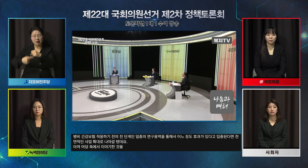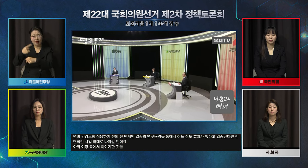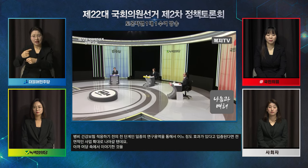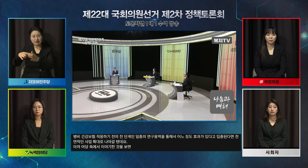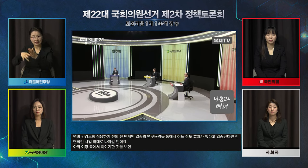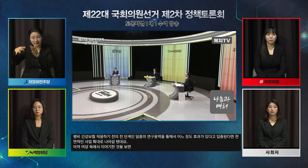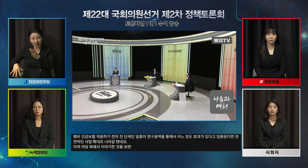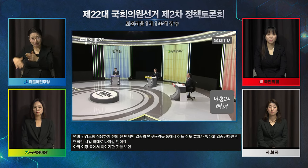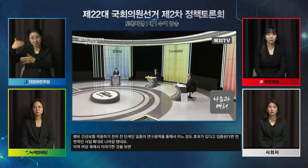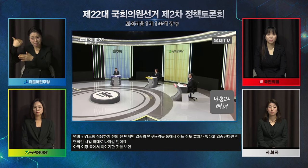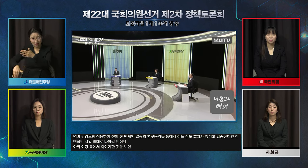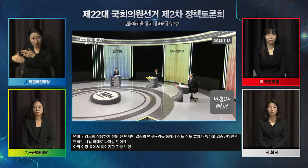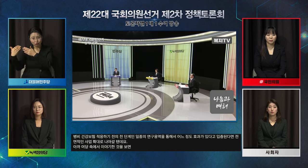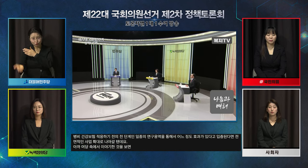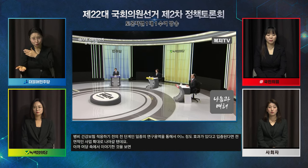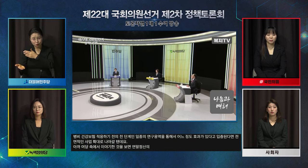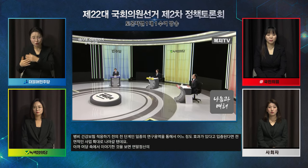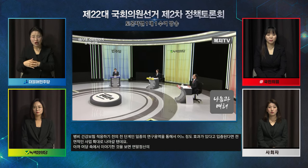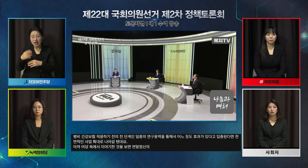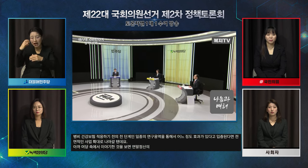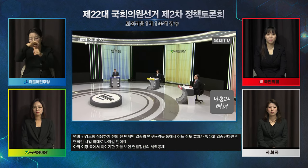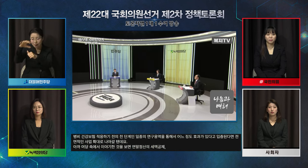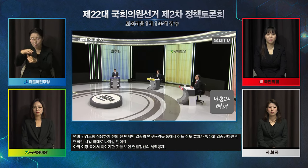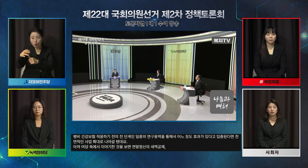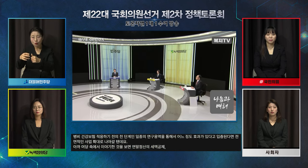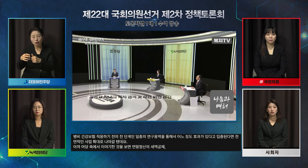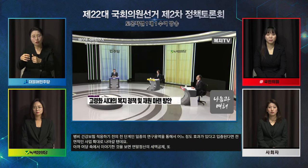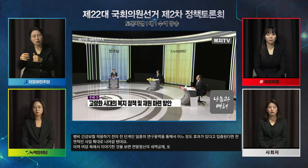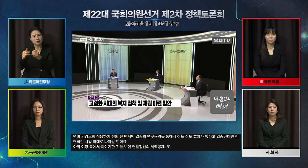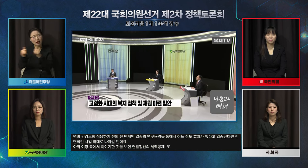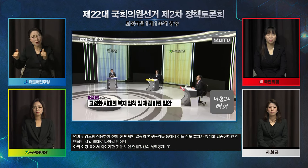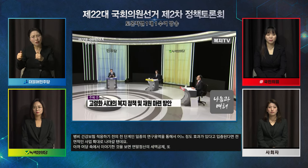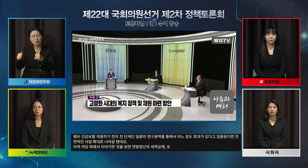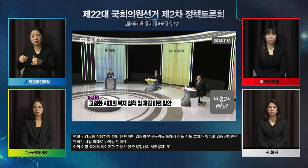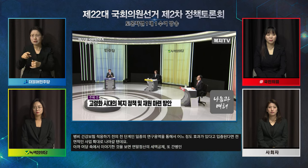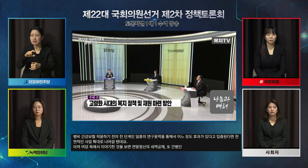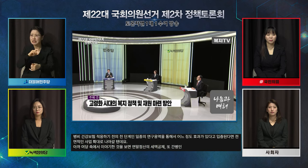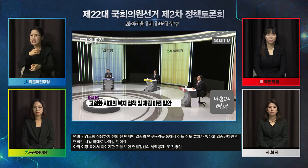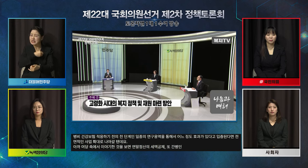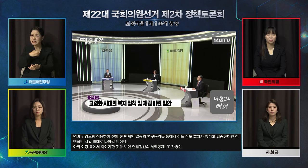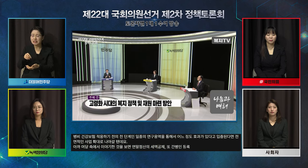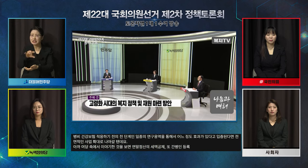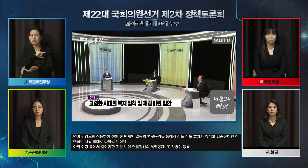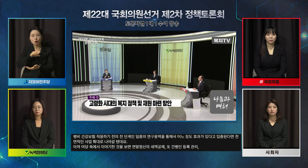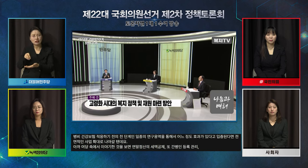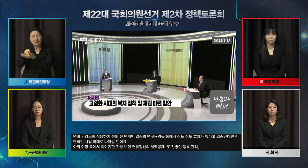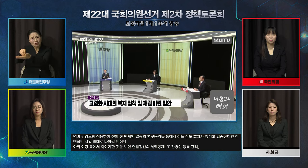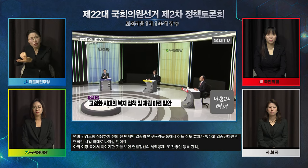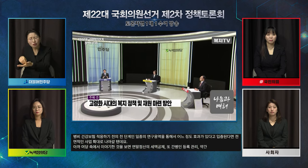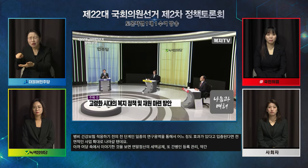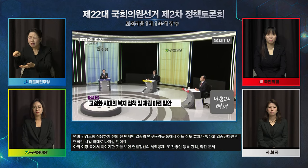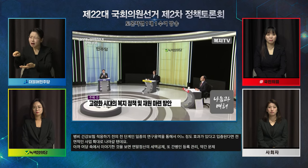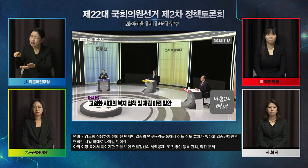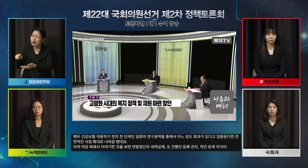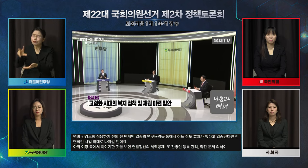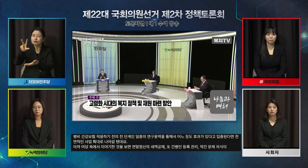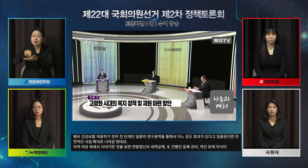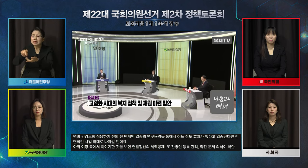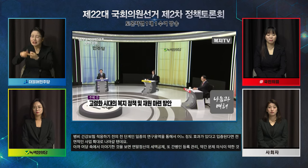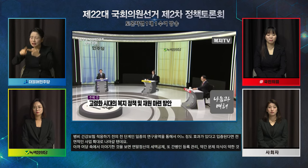새해 공제 또 간병인 등록 관리 약간 좀 문제의식이 좀 약한 것 같아요. 저희처럼